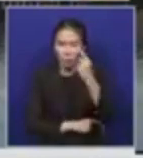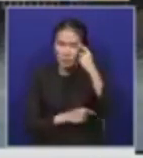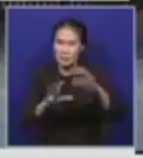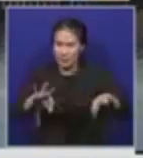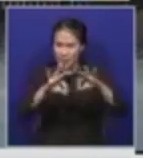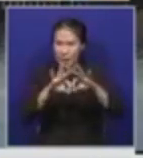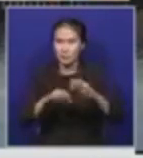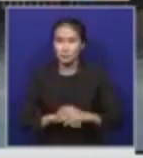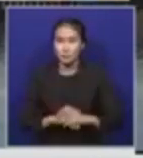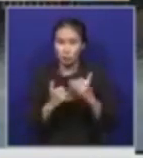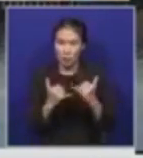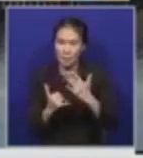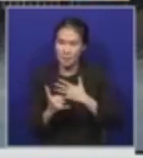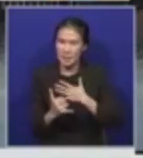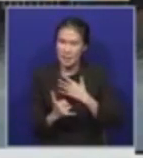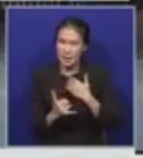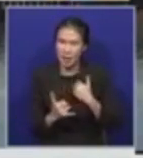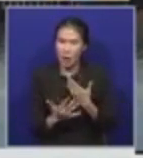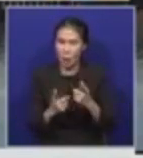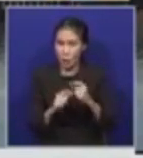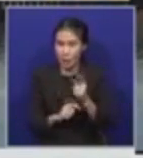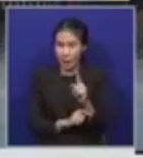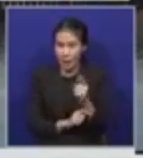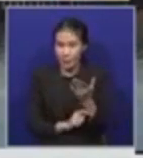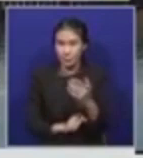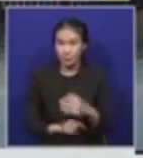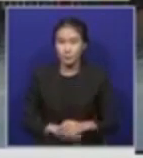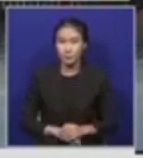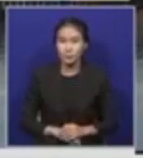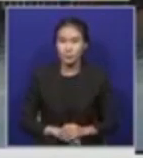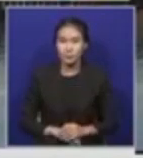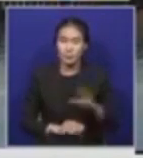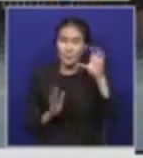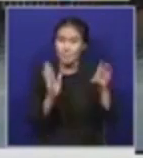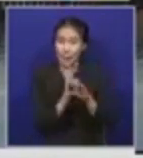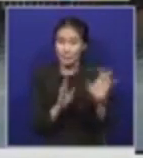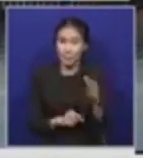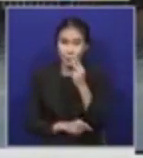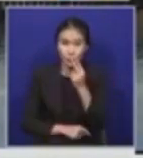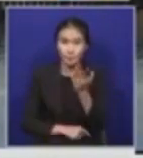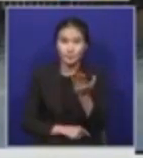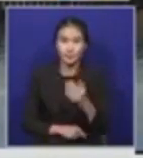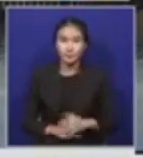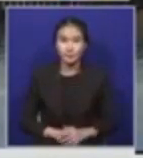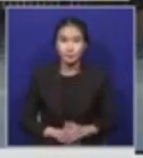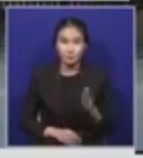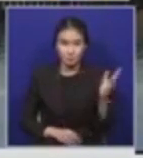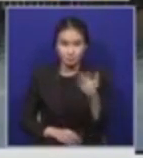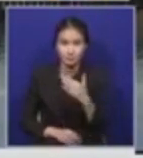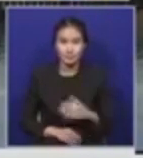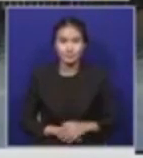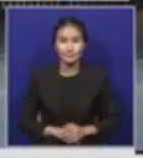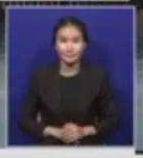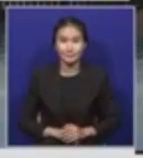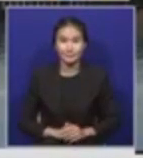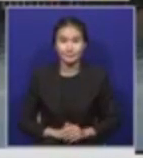กเรื่องหนึ่งนะครับท่านประธานครับผมขออนุญาตไปสไลด์ต่อไปเลยนะครับต่อเลยครับ